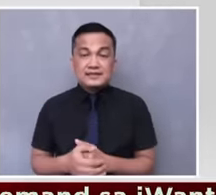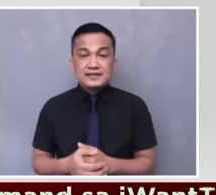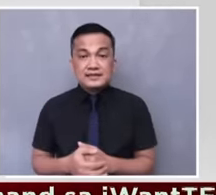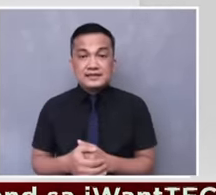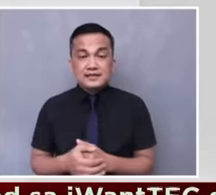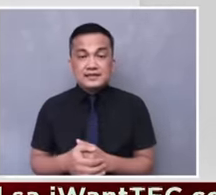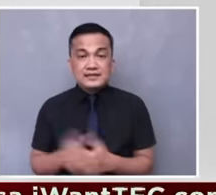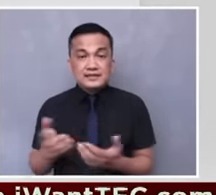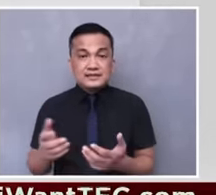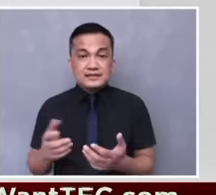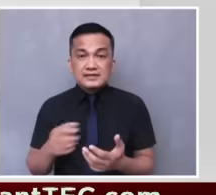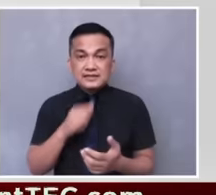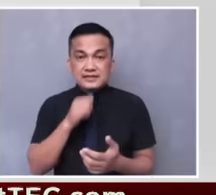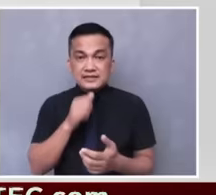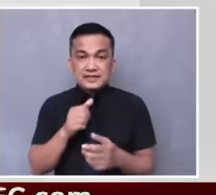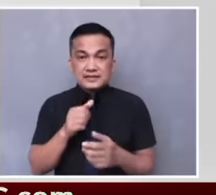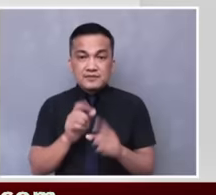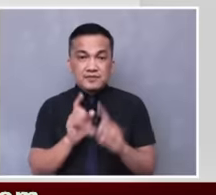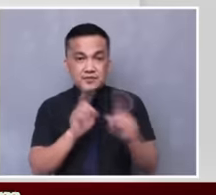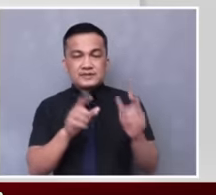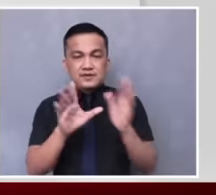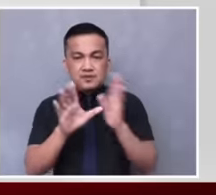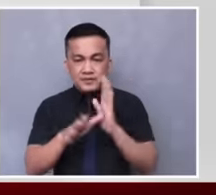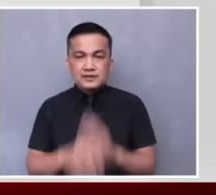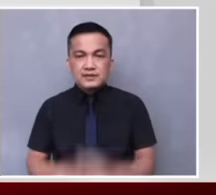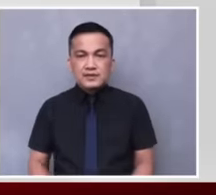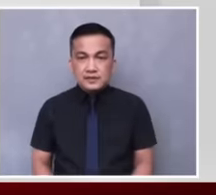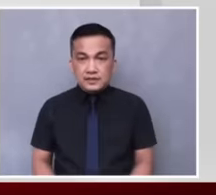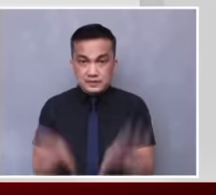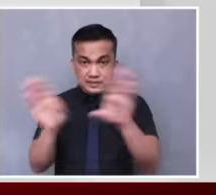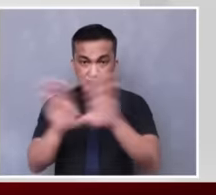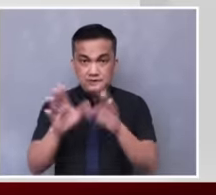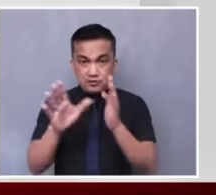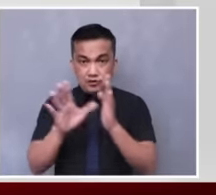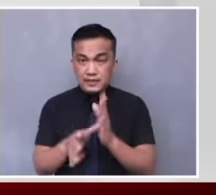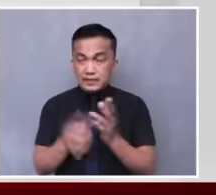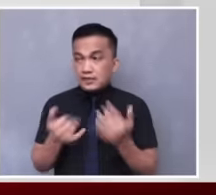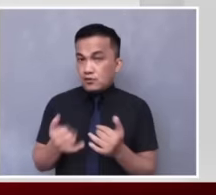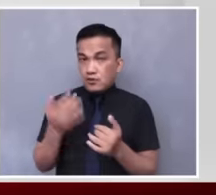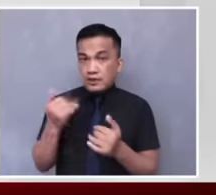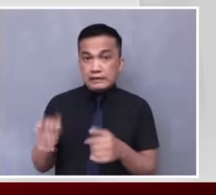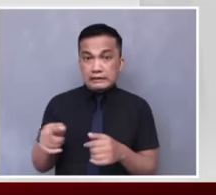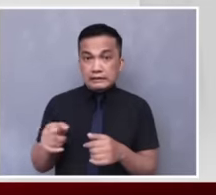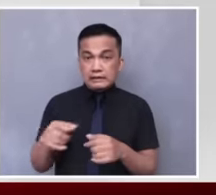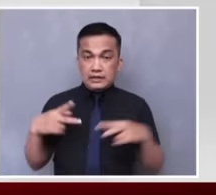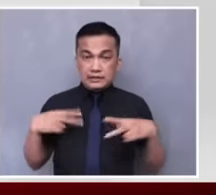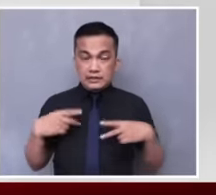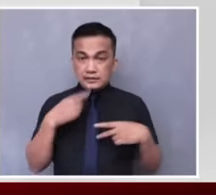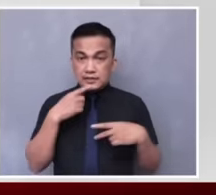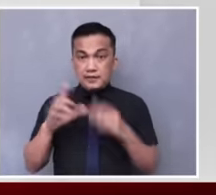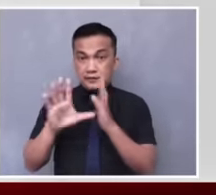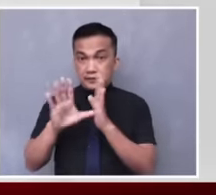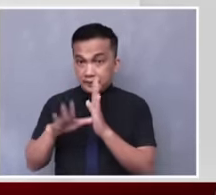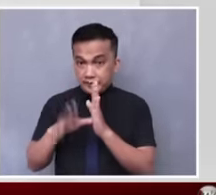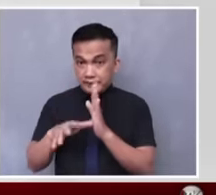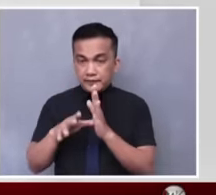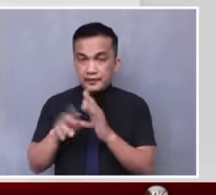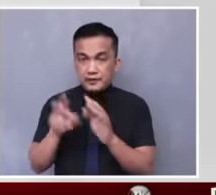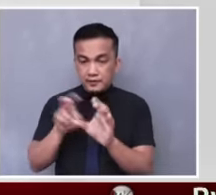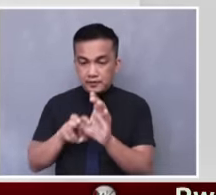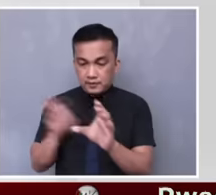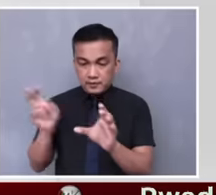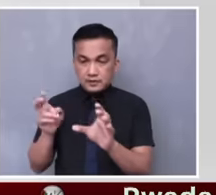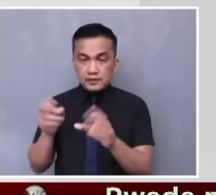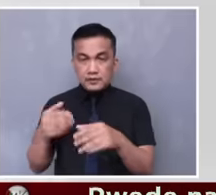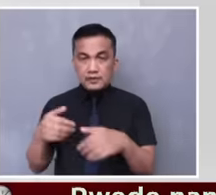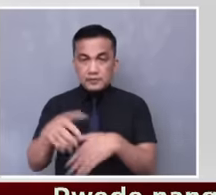hindi na pumunta sa COMELEC. Sarado ang COMELEC ngayong araw dahil holiday. At ayon sa COMELEC, ang withdrawal o pag-atras ay